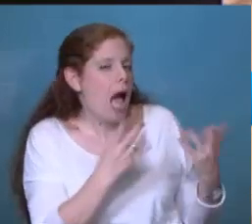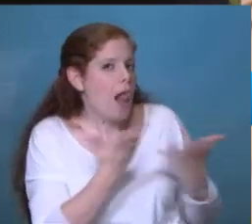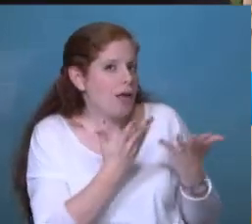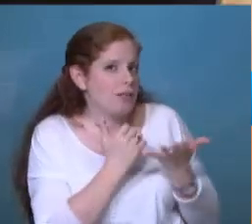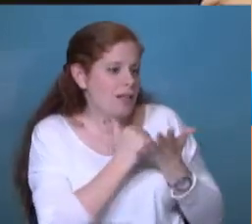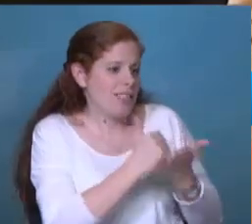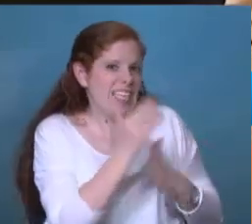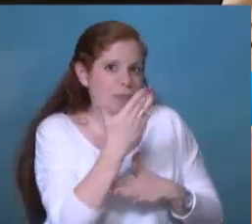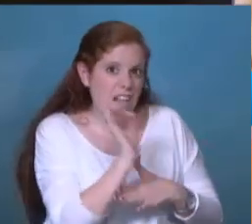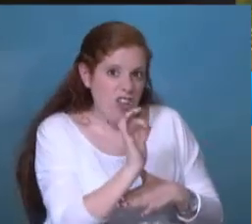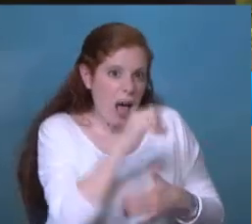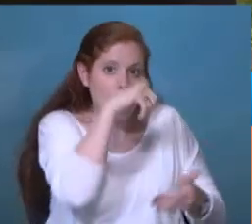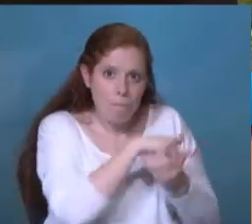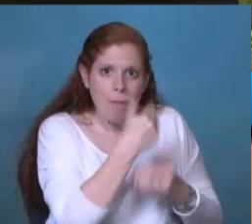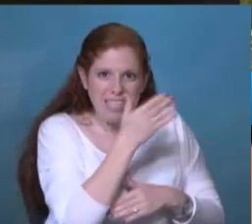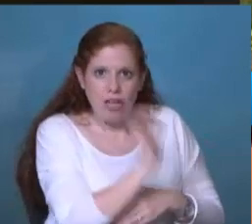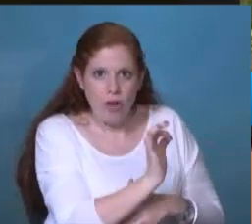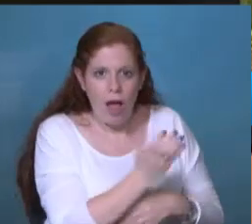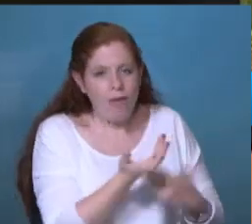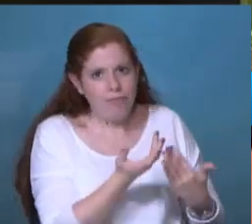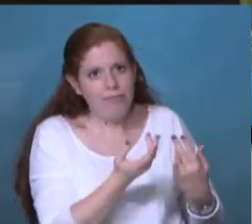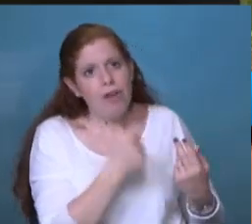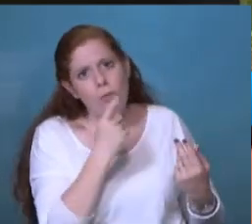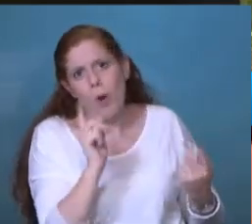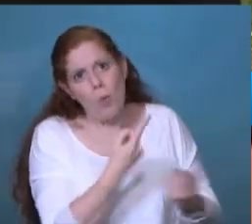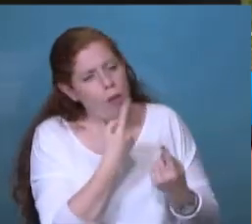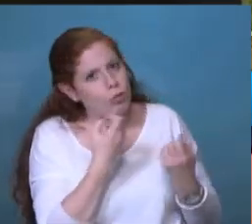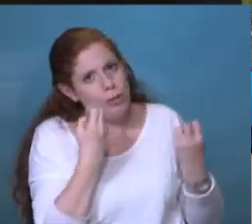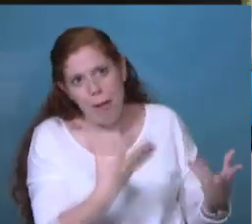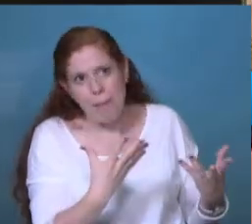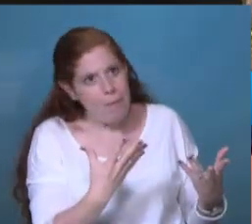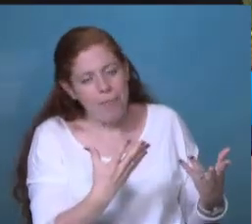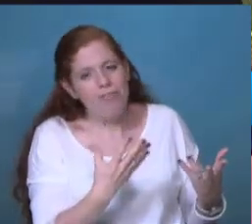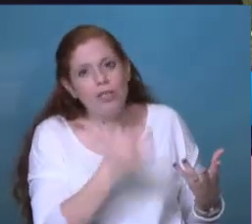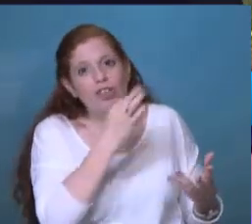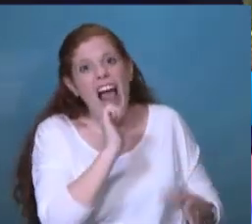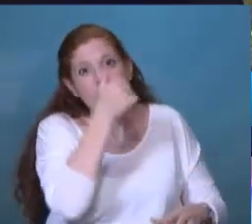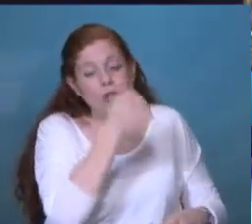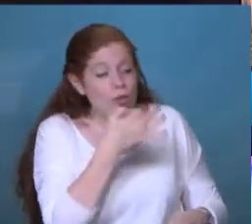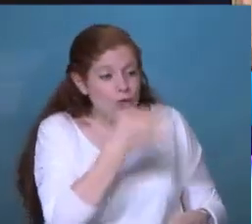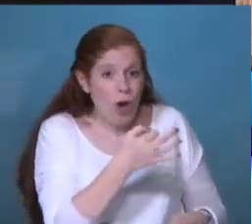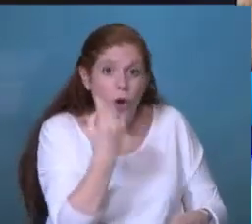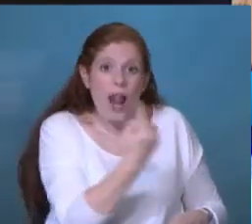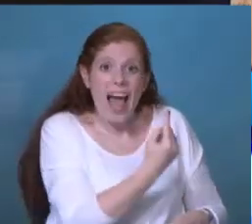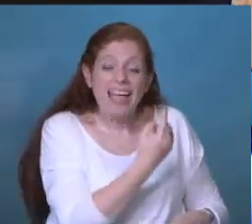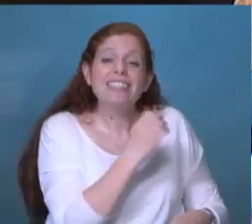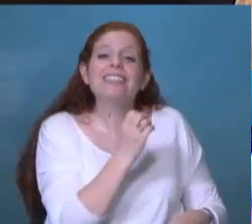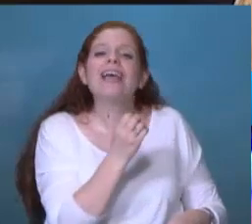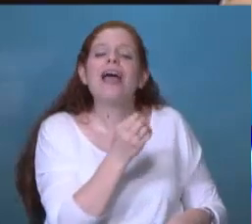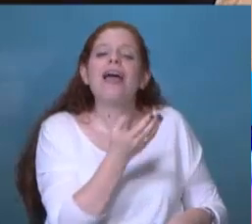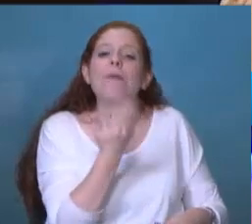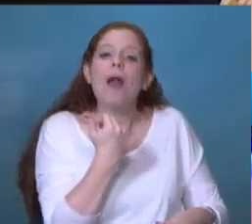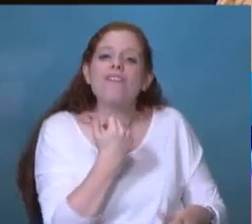את המדינה שלך במדינה שלך. ואני אומר לכולם שזה מהמם, ושהשאלה הראשונה שאני שואל כל נציג הוא אם היה לפני האירוויזיון